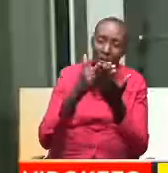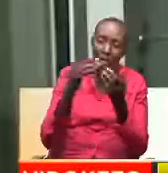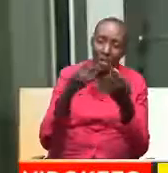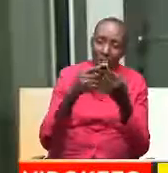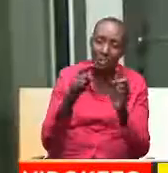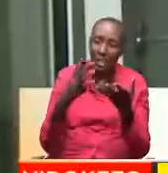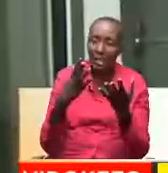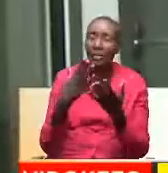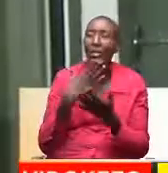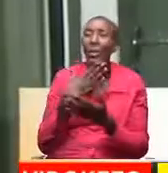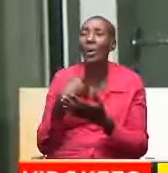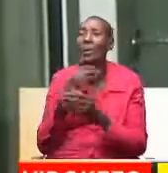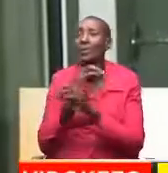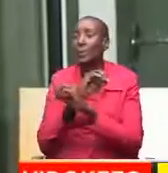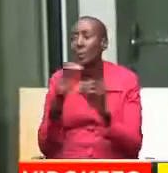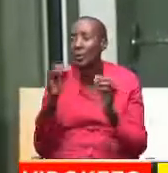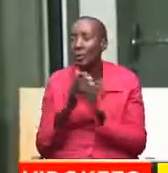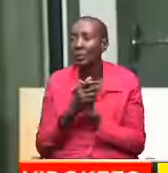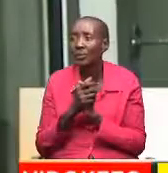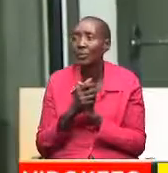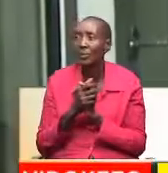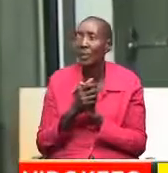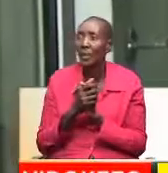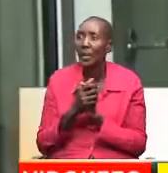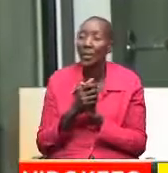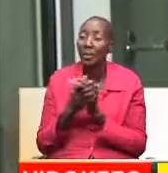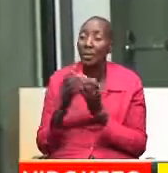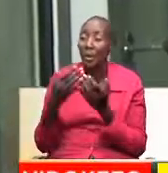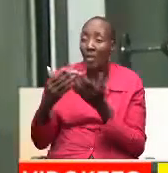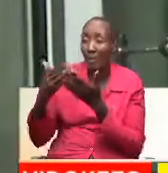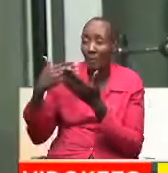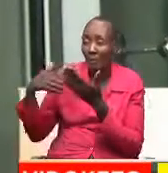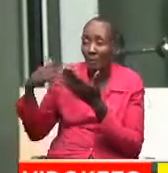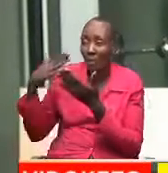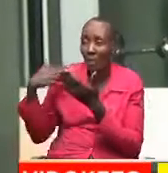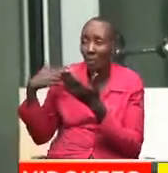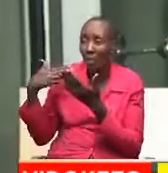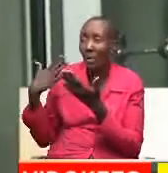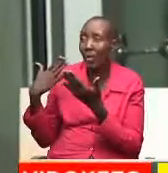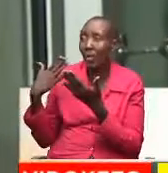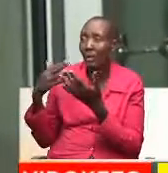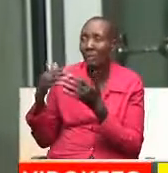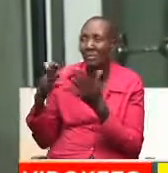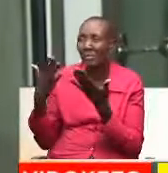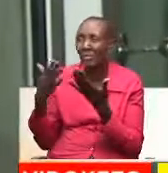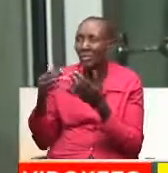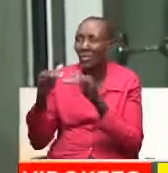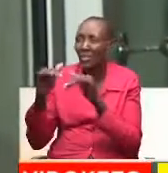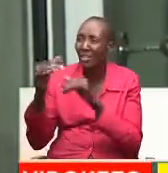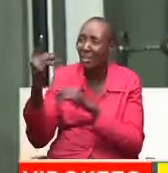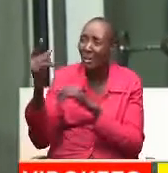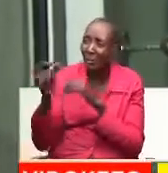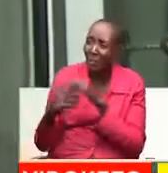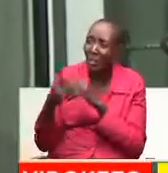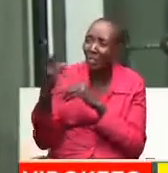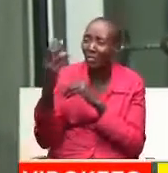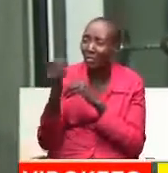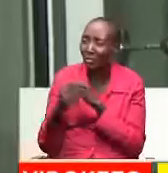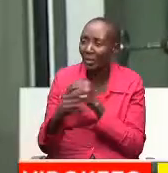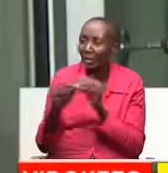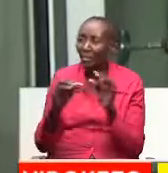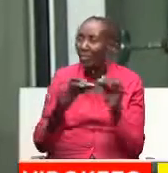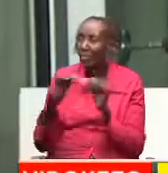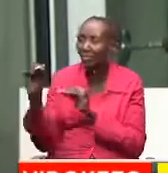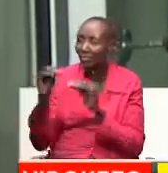wapangaji. Tulikuwa tunapatia customer nyumba, wanakuja wanakaa miezi moja mbili, wanahama juu ya